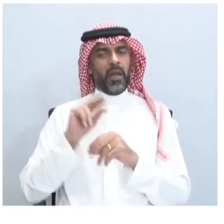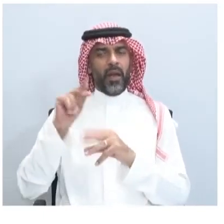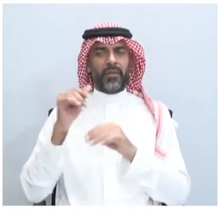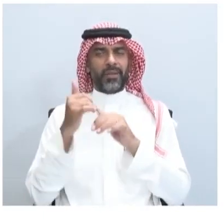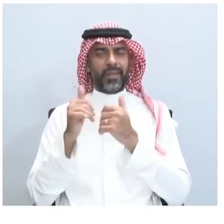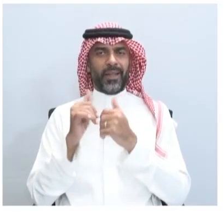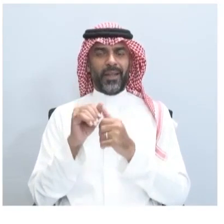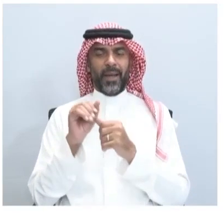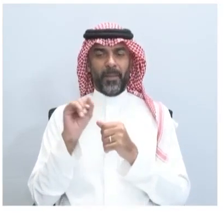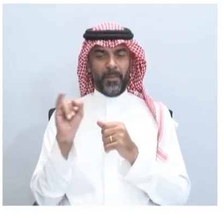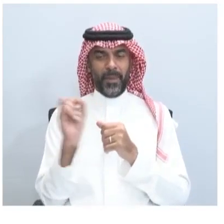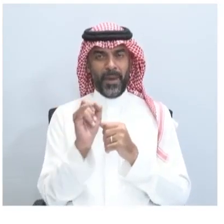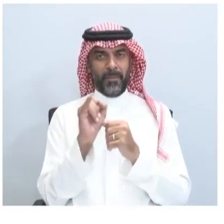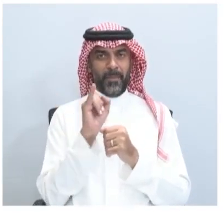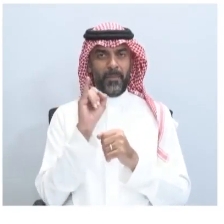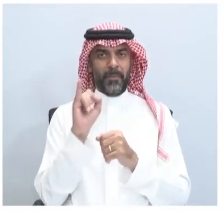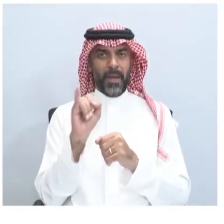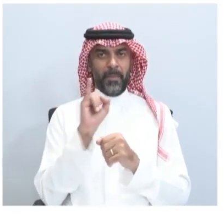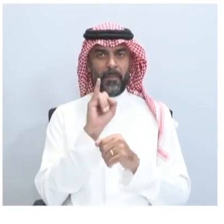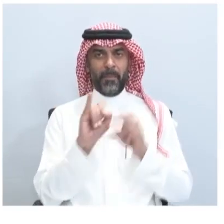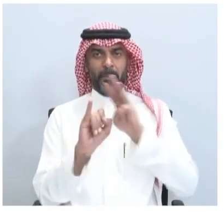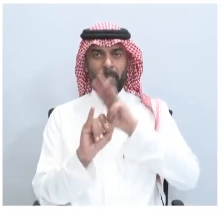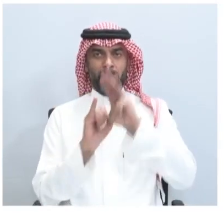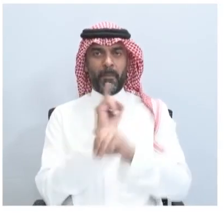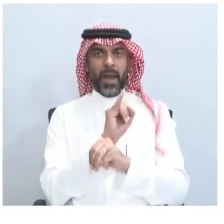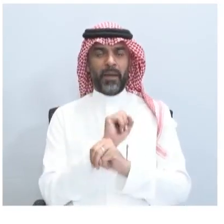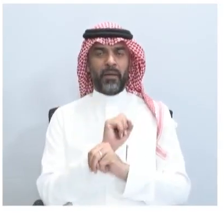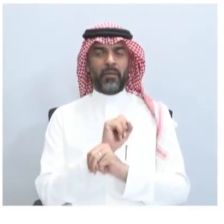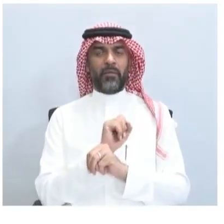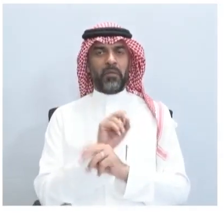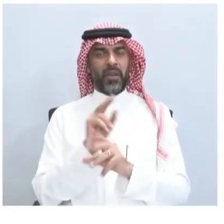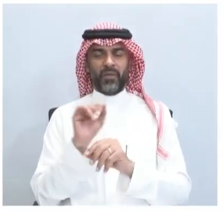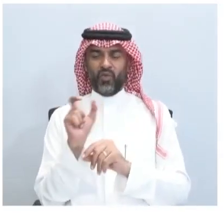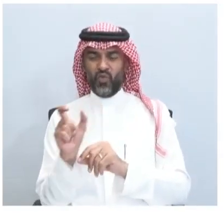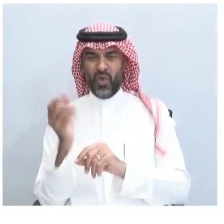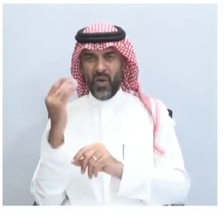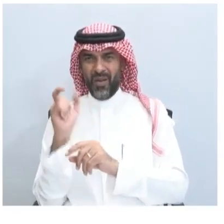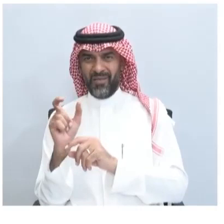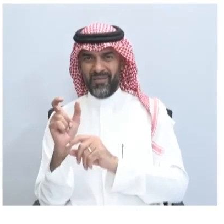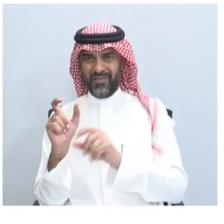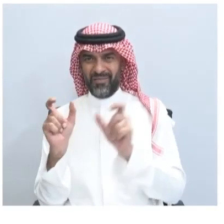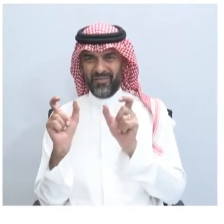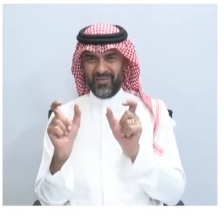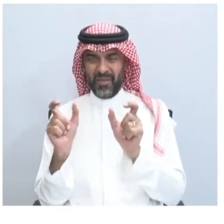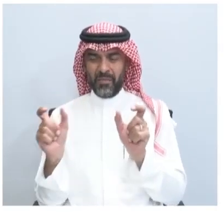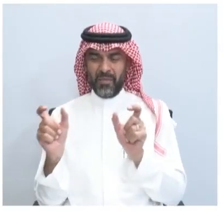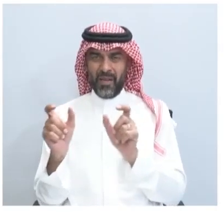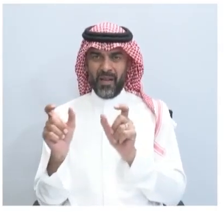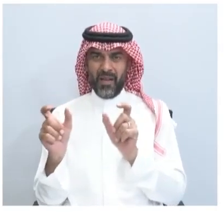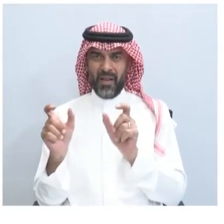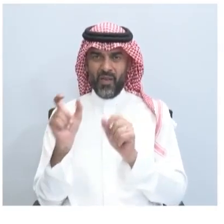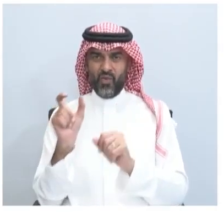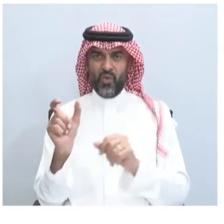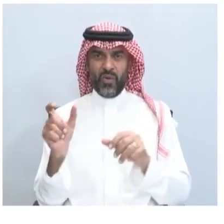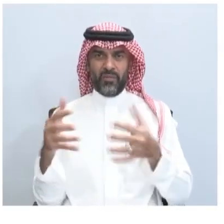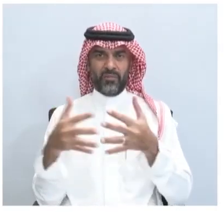من دخل على من كذلك هو نفس التغيير الذي حصل في من الاستفهاميه قلبنا نون حرف